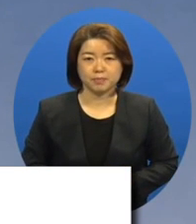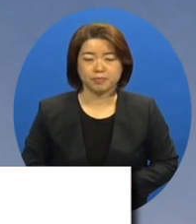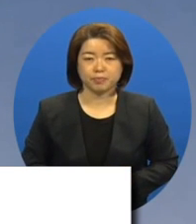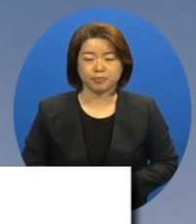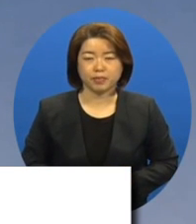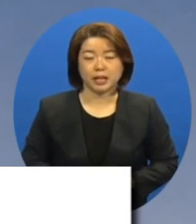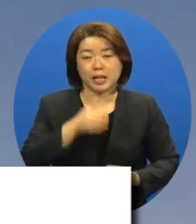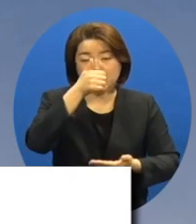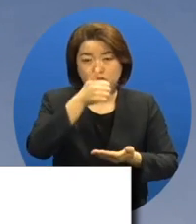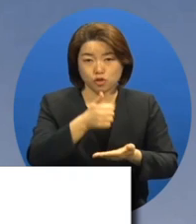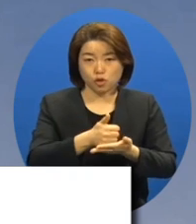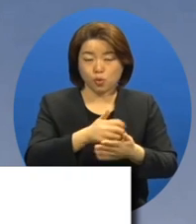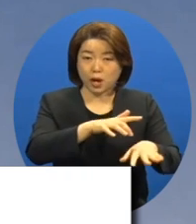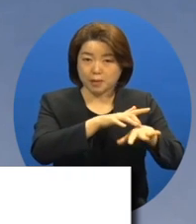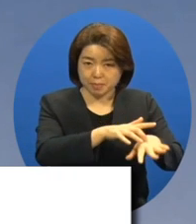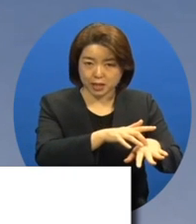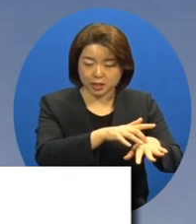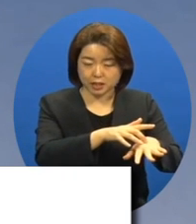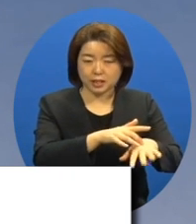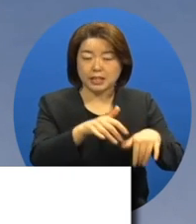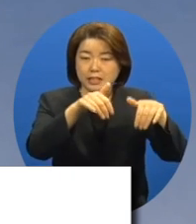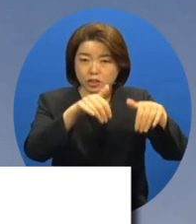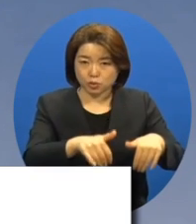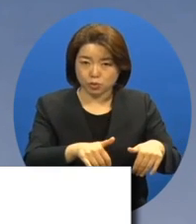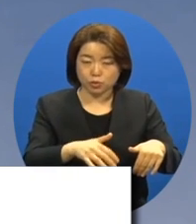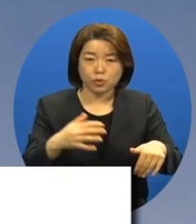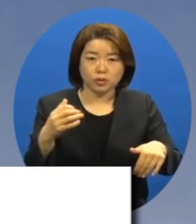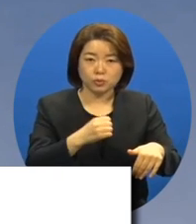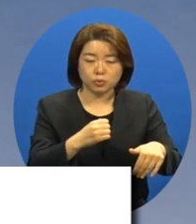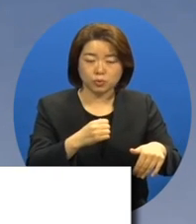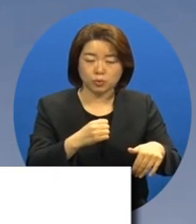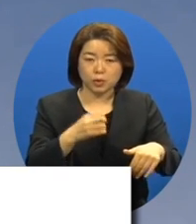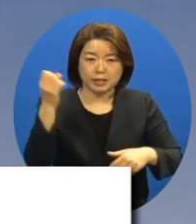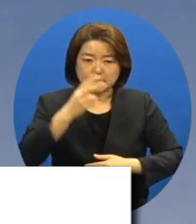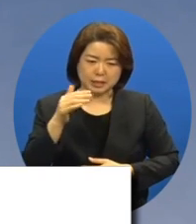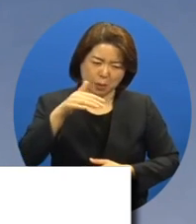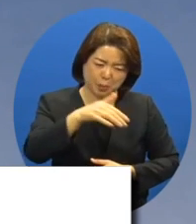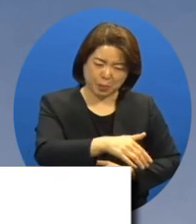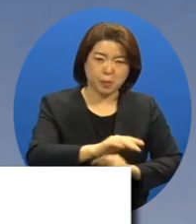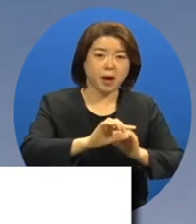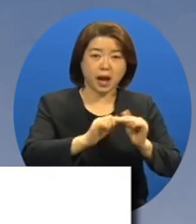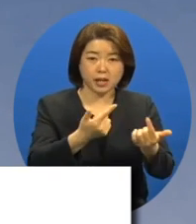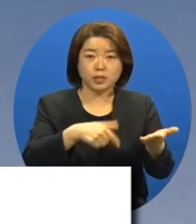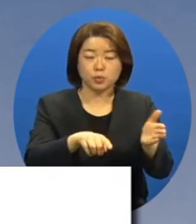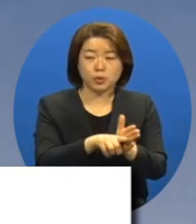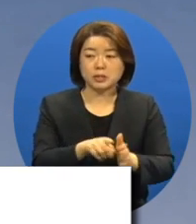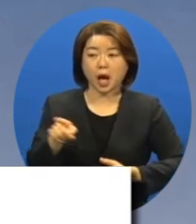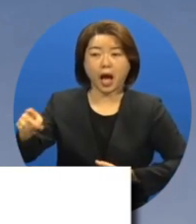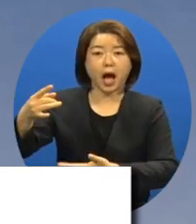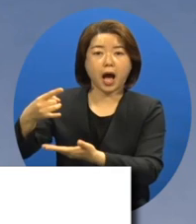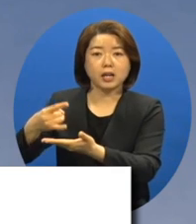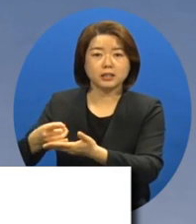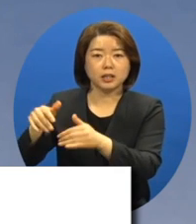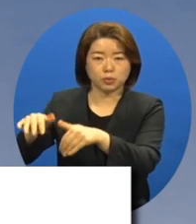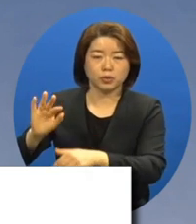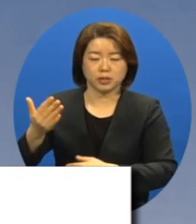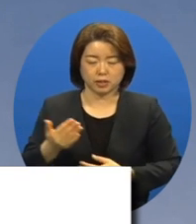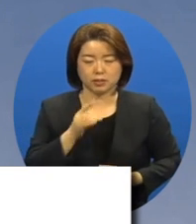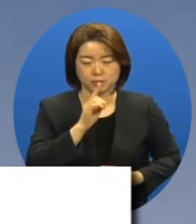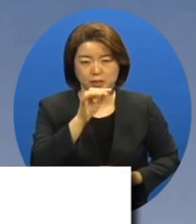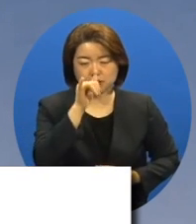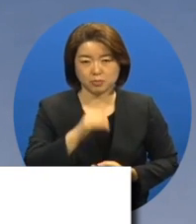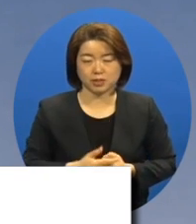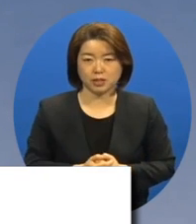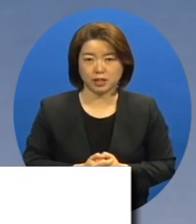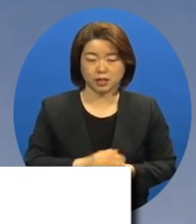죄와 마귀의 좋은거 로 다시 전락하지 않기 위해서 그렇게 하는 것입니다 폴